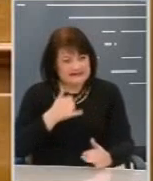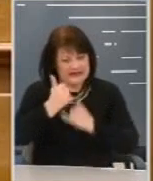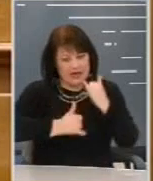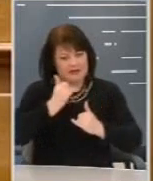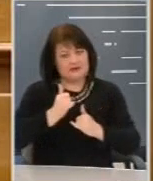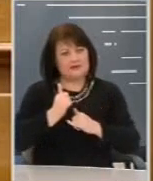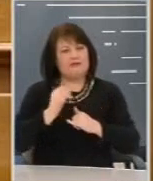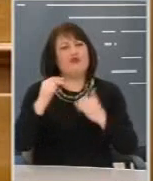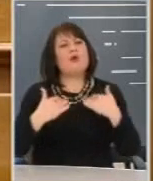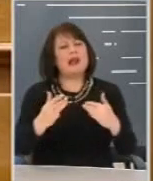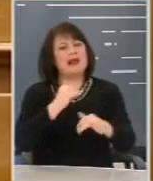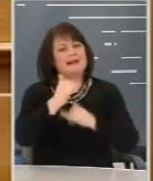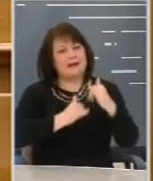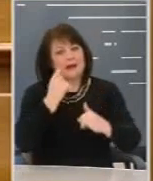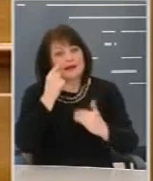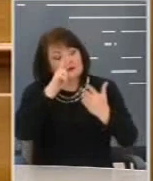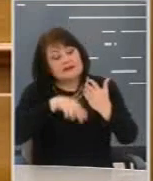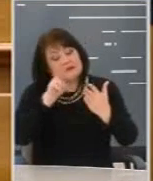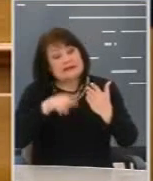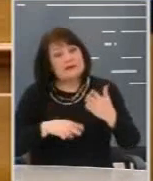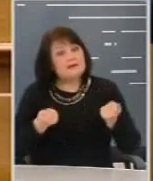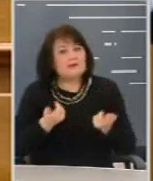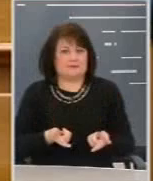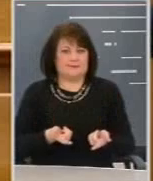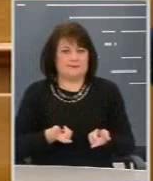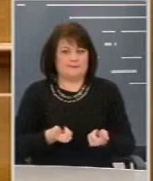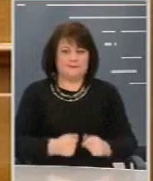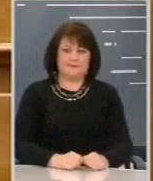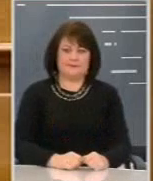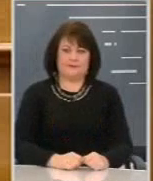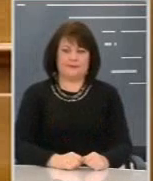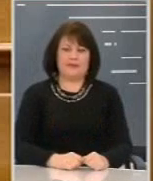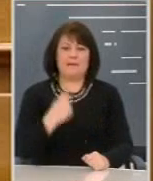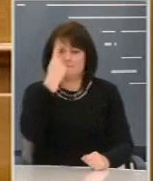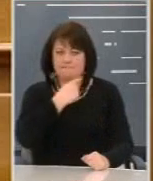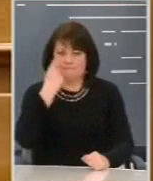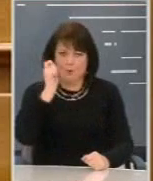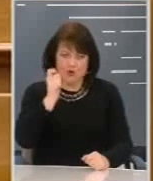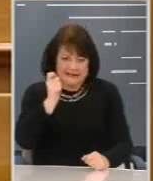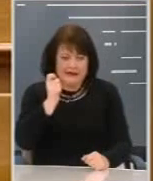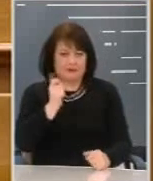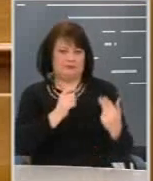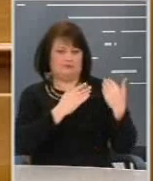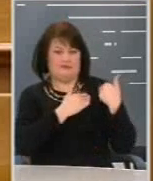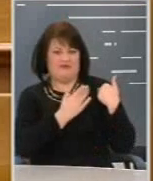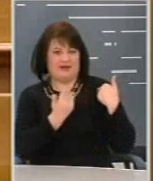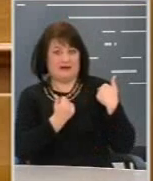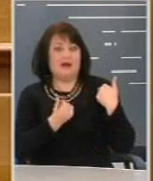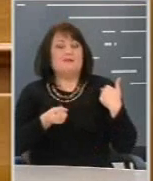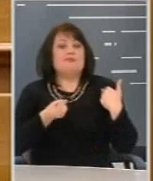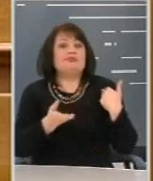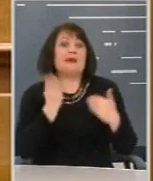Βουλής για να καταλάβουν τι έγινε. Άσχετο αν δεν υπήρξαν πολιτικές άμεσα ευθύνες για να κάνουμε προανακριτική, υπάρχουν άπειρες